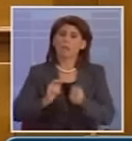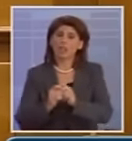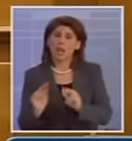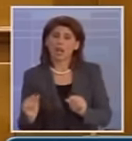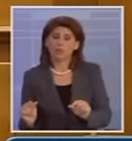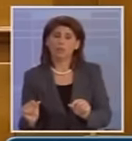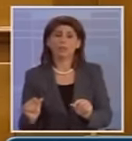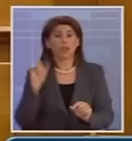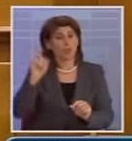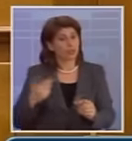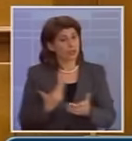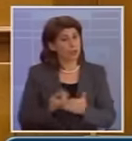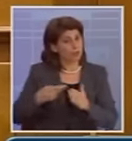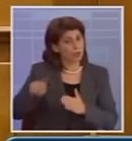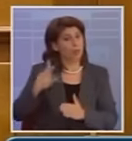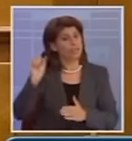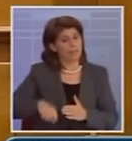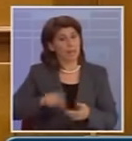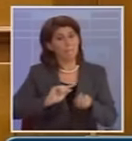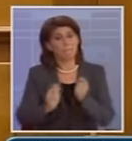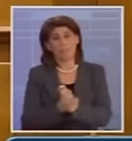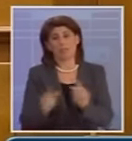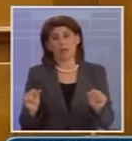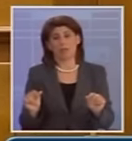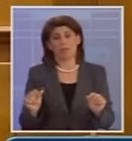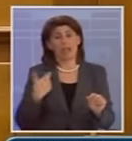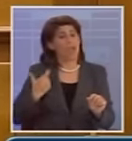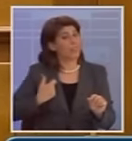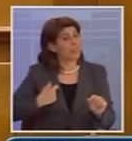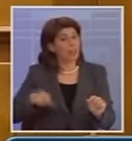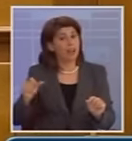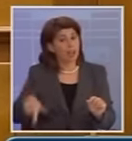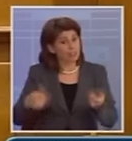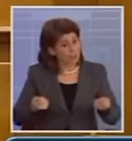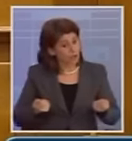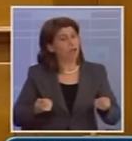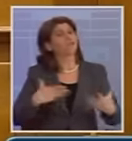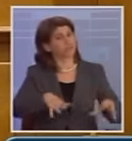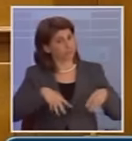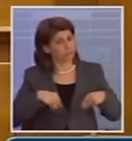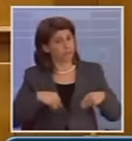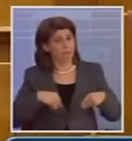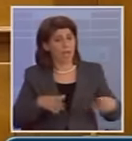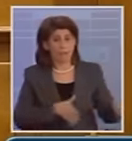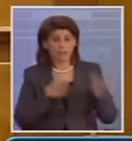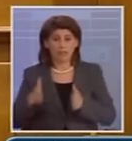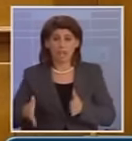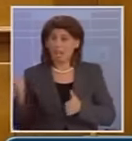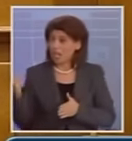Ζήταγαν ίσως περισσότερα, ναι, στις μεταρρυθμίσεις. Αλλά δεν αρνήθηκε κανείς εκείνα που γίνανε. Εσείς αντίθετα όλα